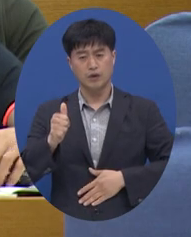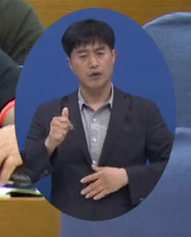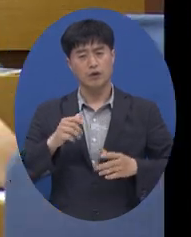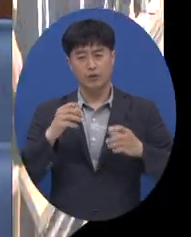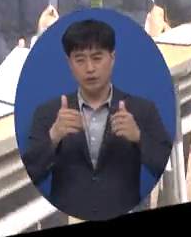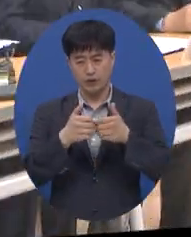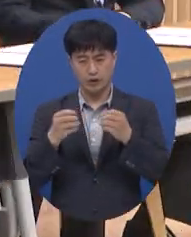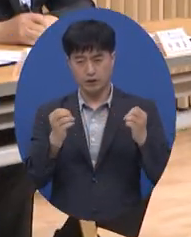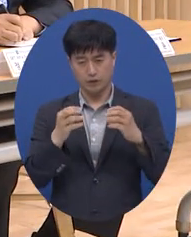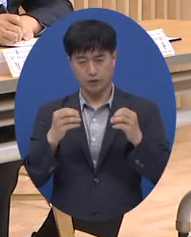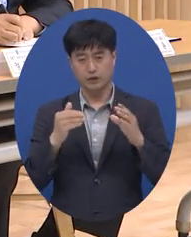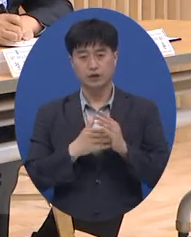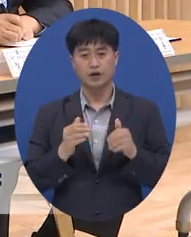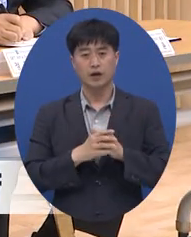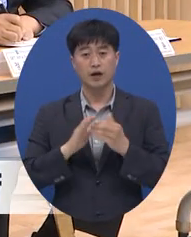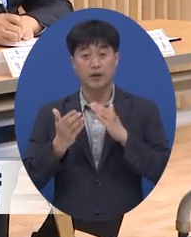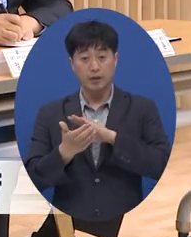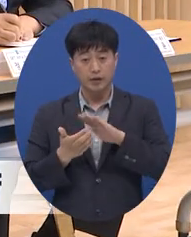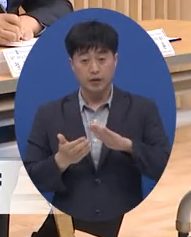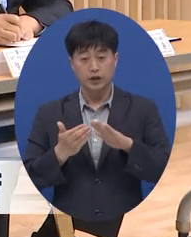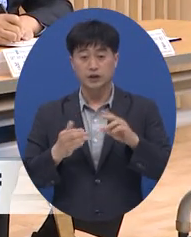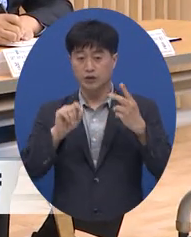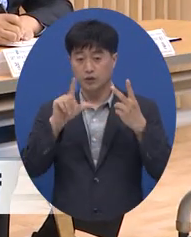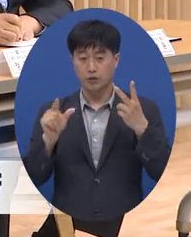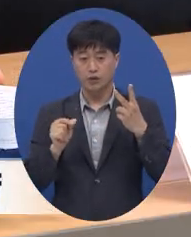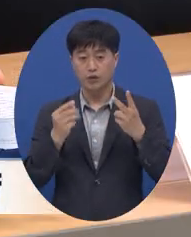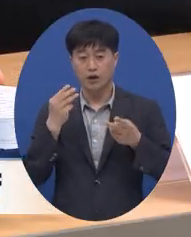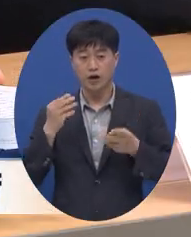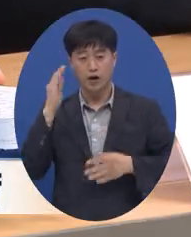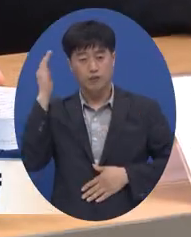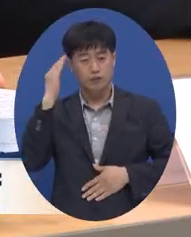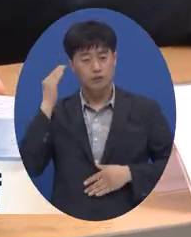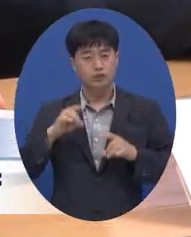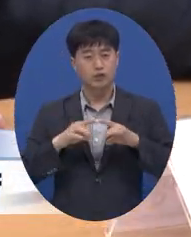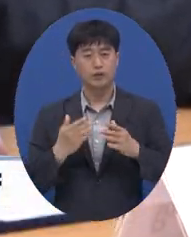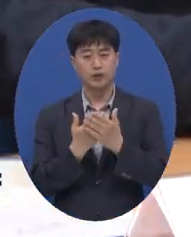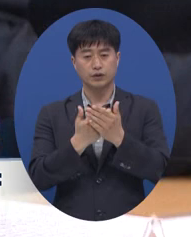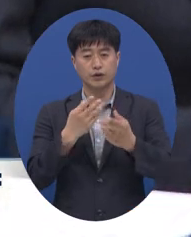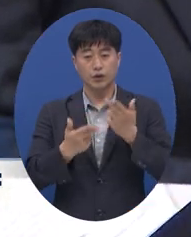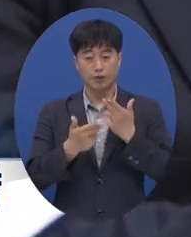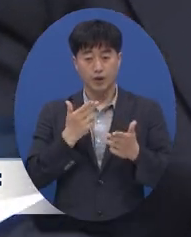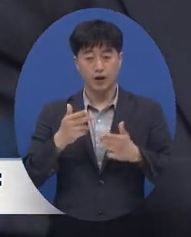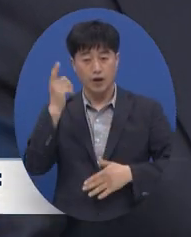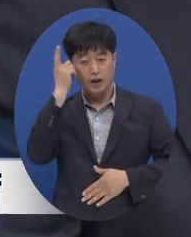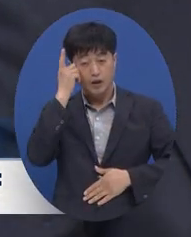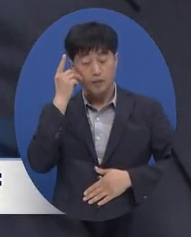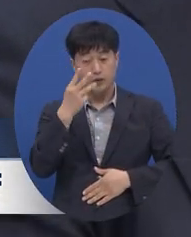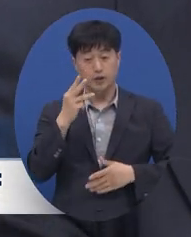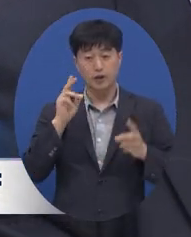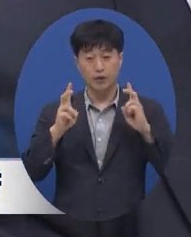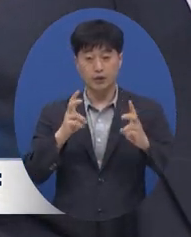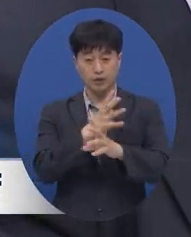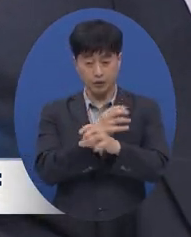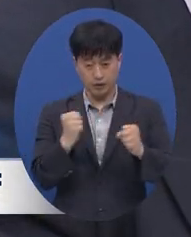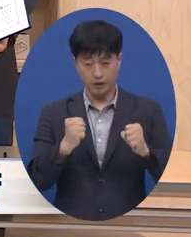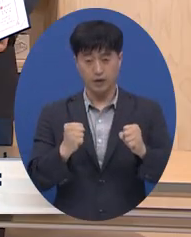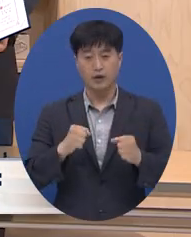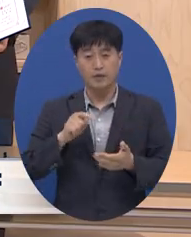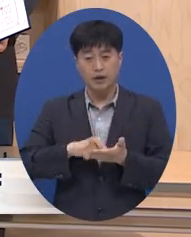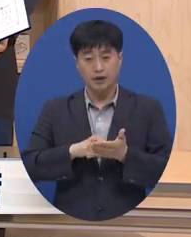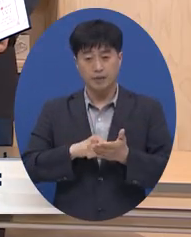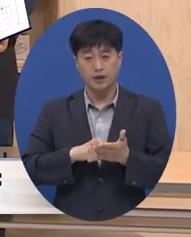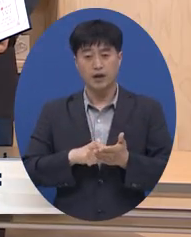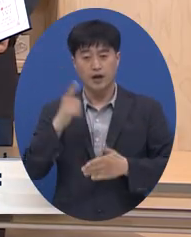오갔습니다 앞서 경기도는 지난 2월에 한국 전파 진흥 협회 이동통신 3사와 업무협약을 맺고 비상